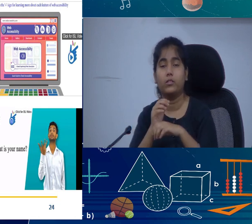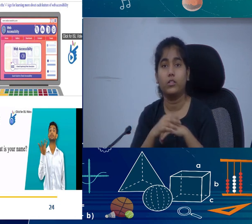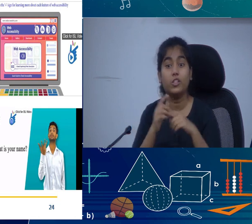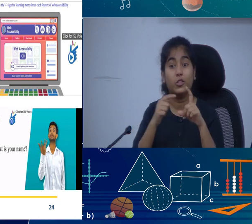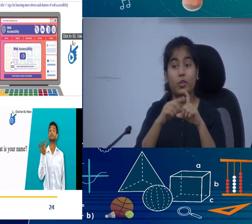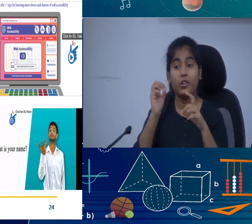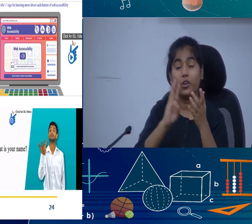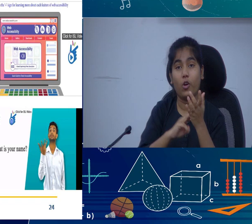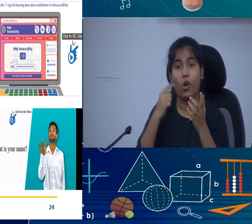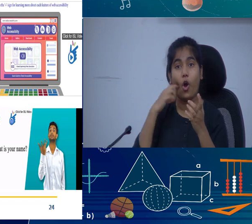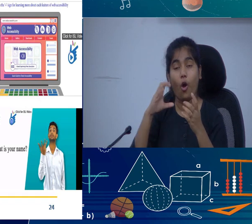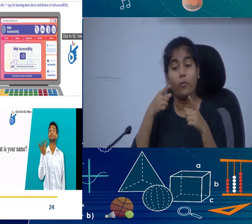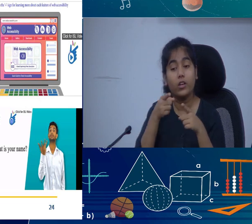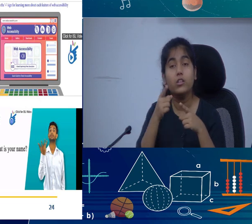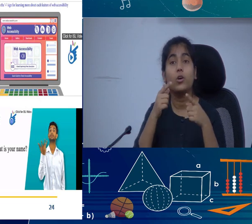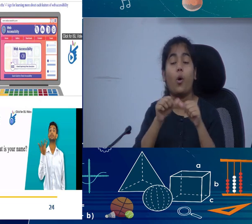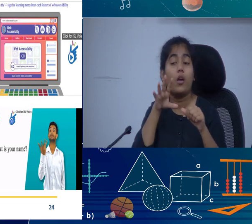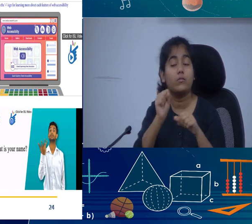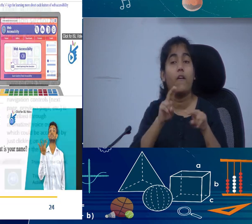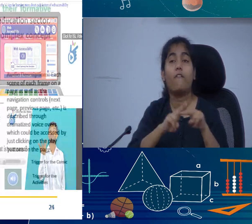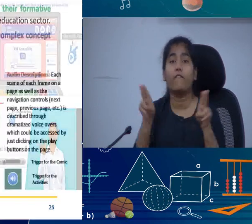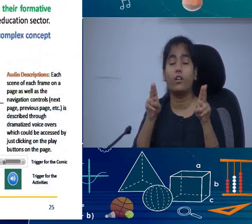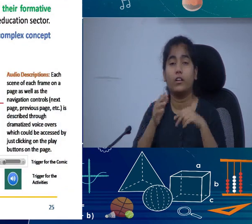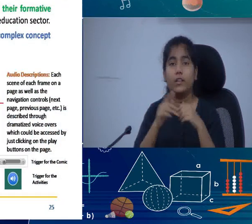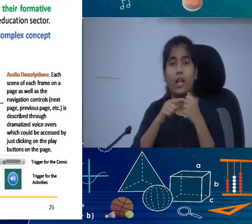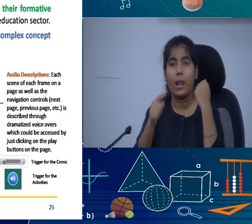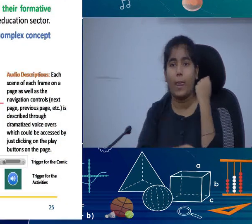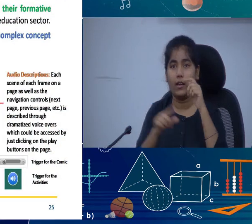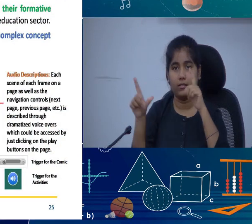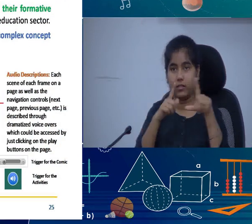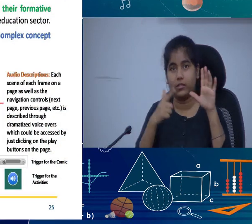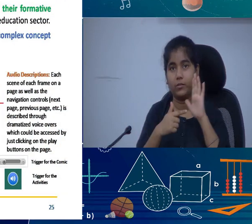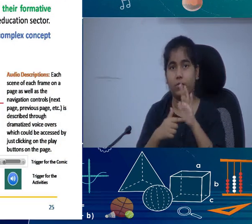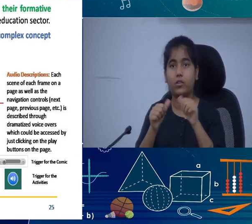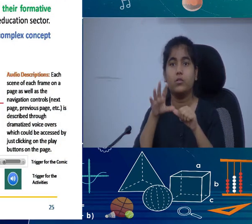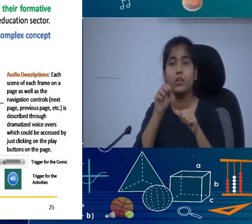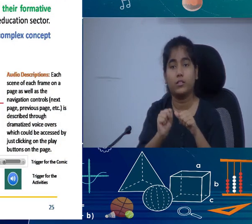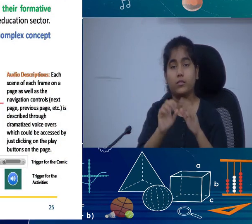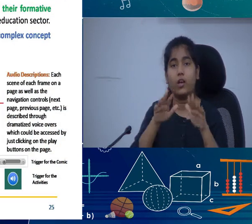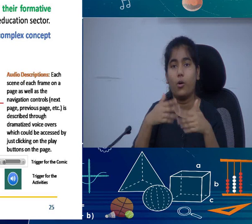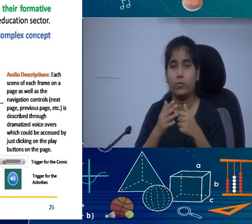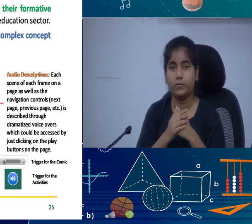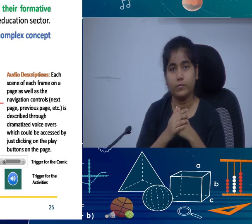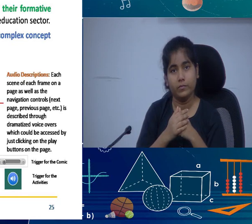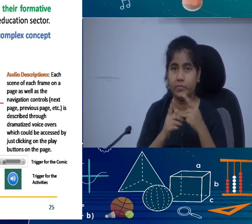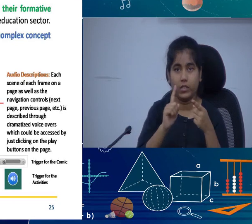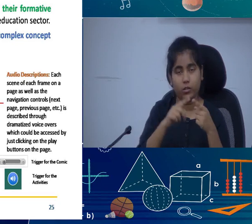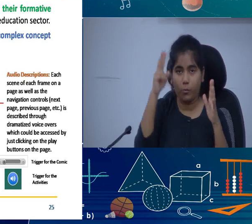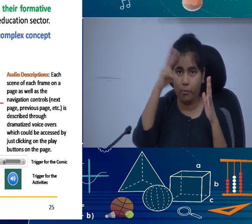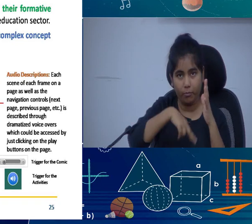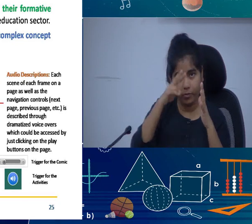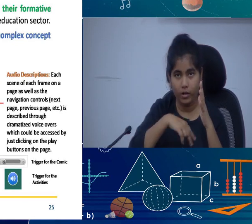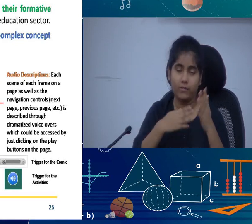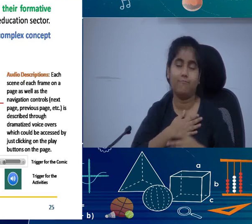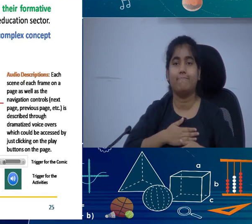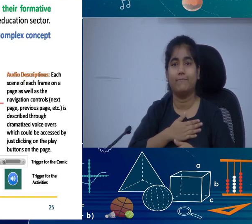नई हमने चीज़ें ऐड की हैं जो ई कॉमिक को पूरी तरह से ई कॉमिक को भी पूरी तरह से सुगम में बनाती है. जो हमारी